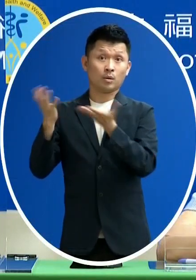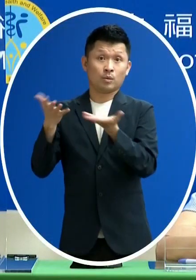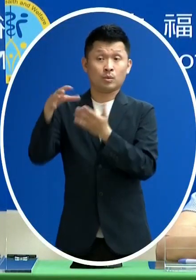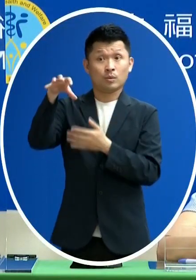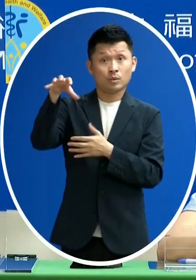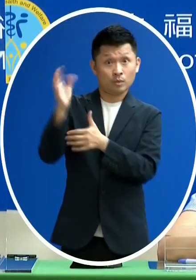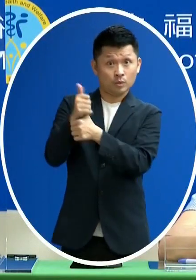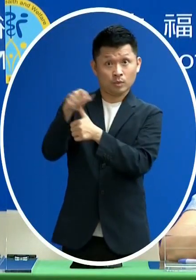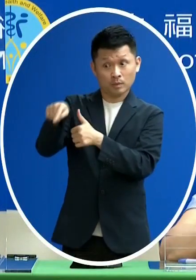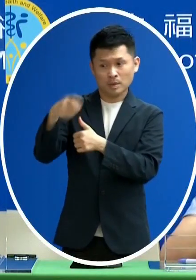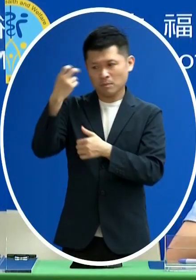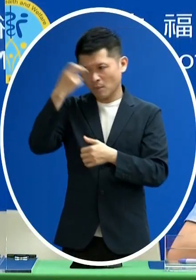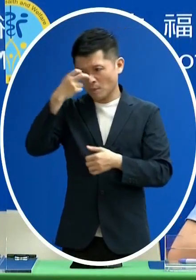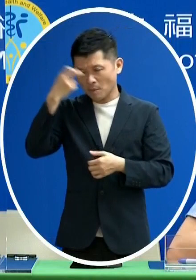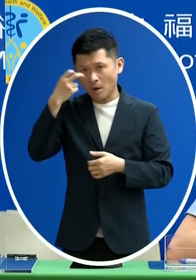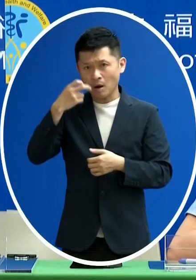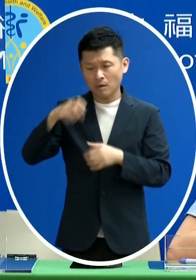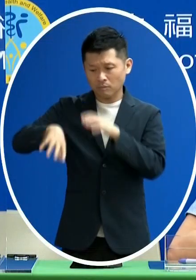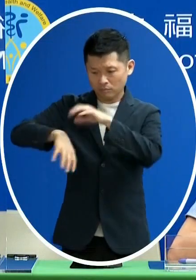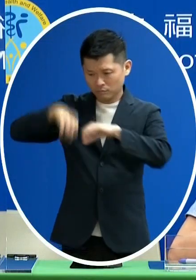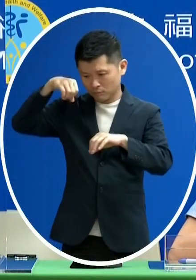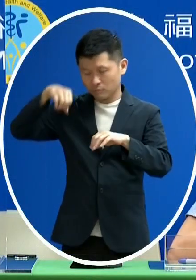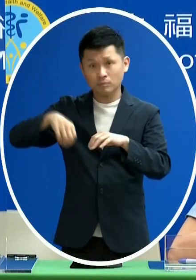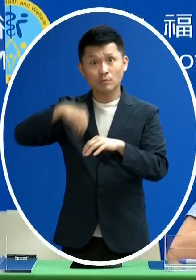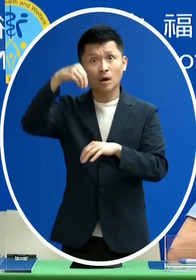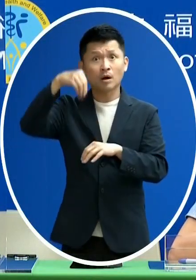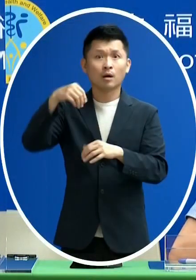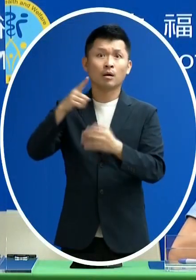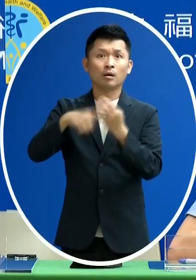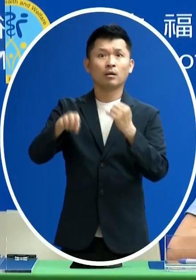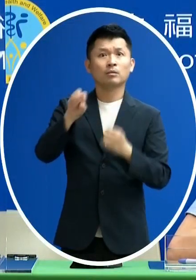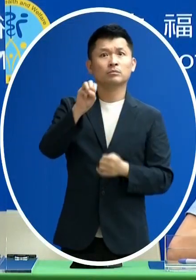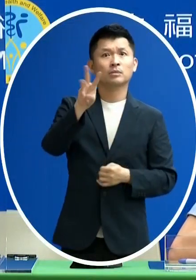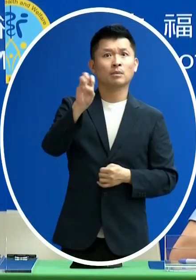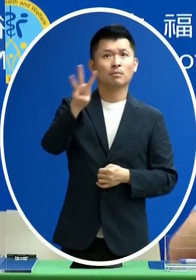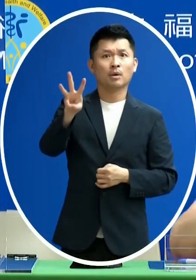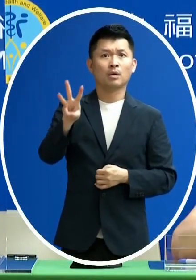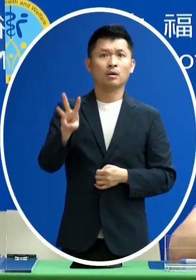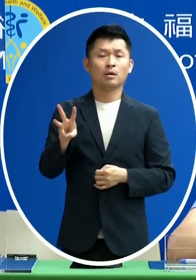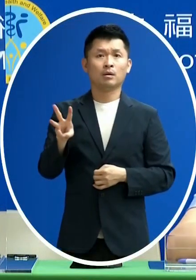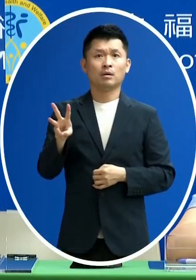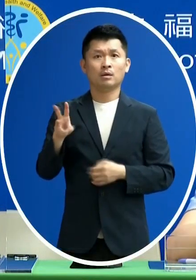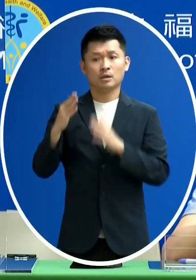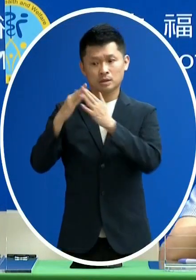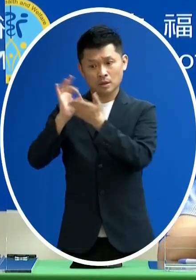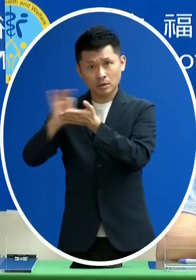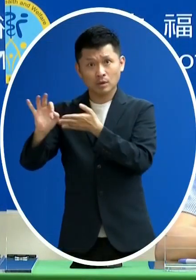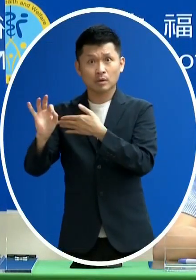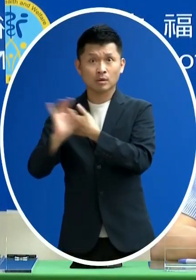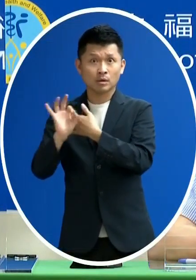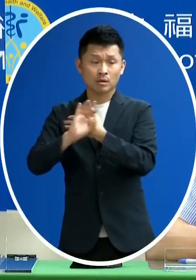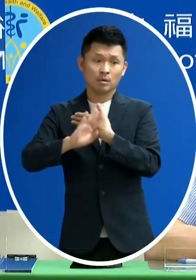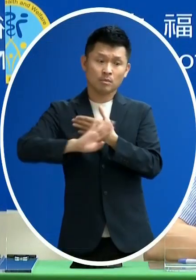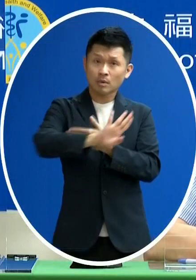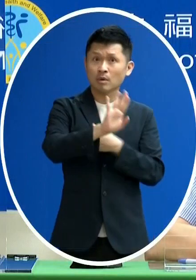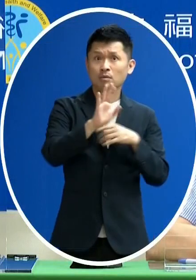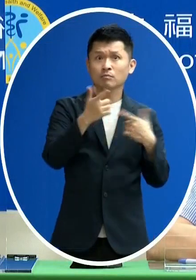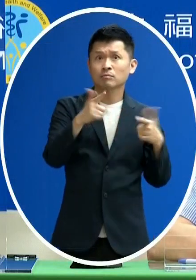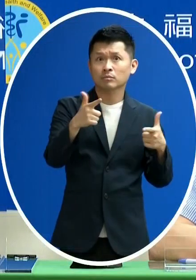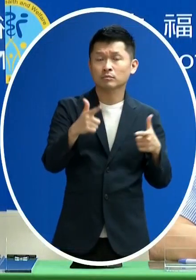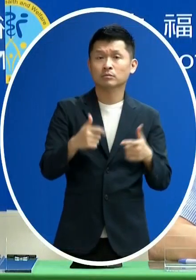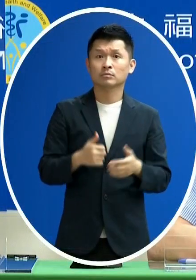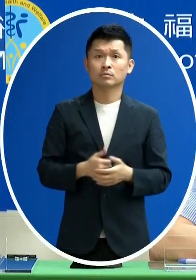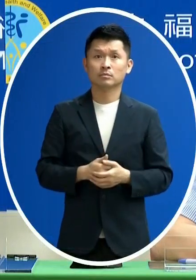查看的时候，抽验一看里面只有300剂的 home test， 其他都不是 home test 的产